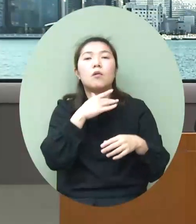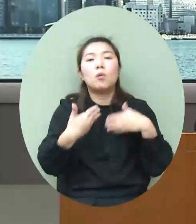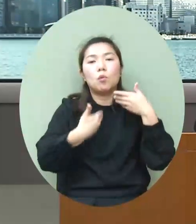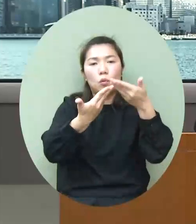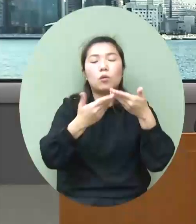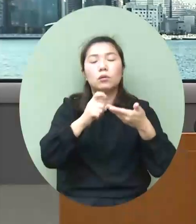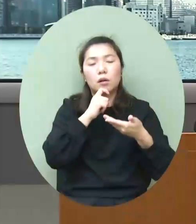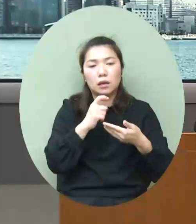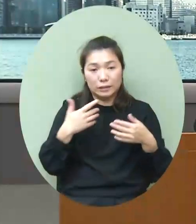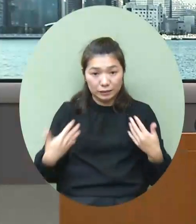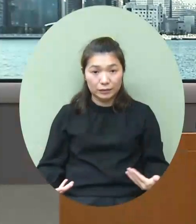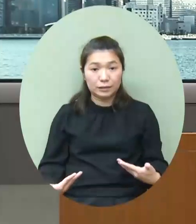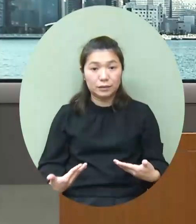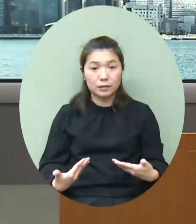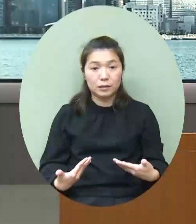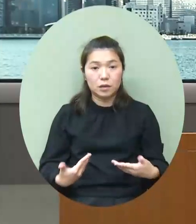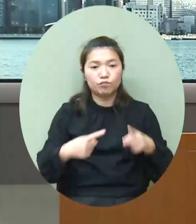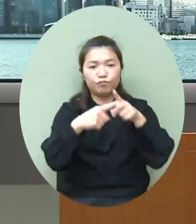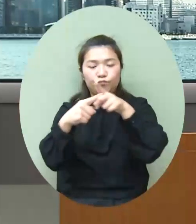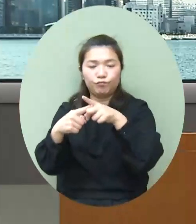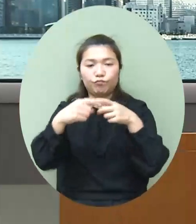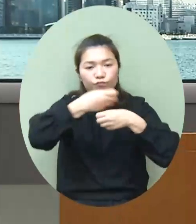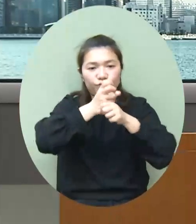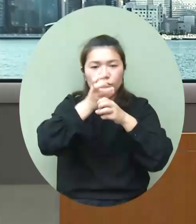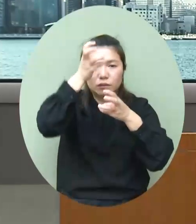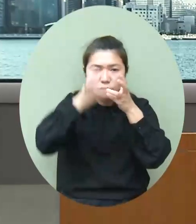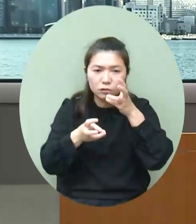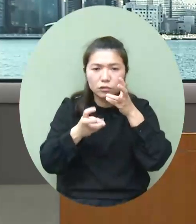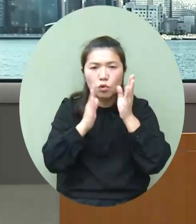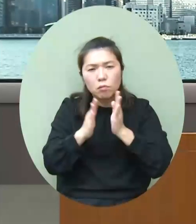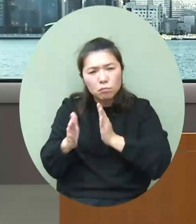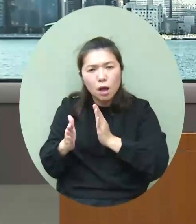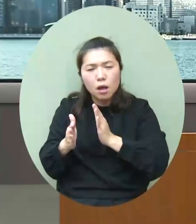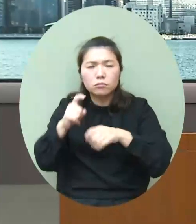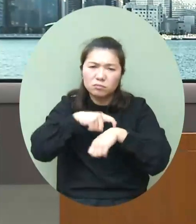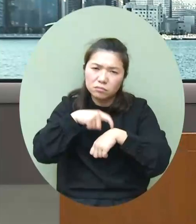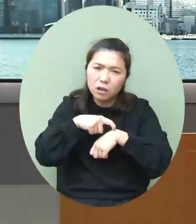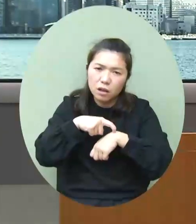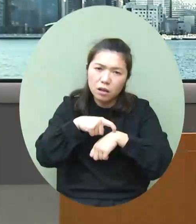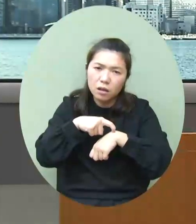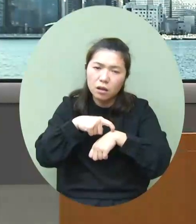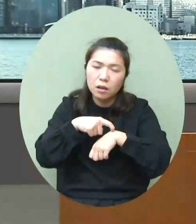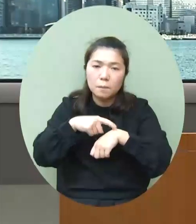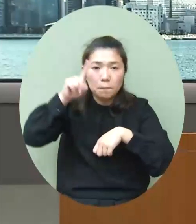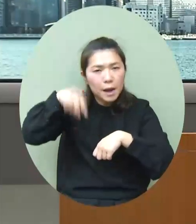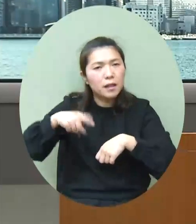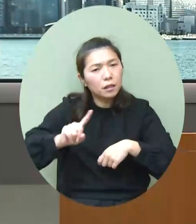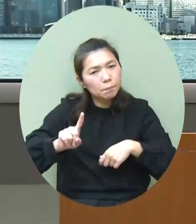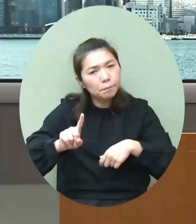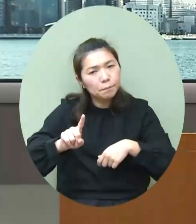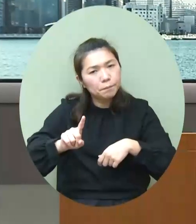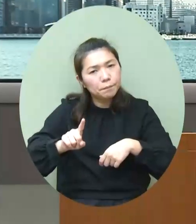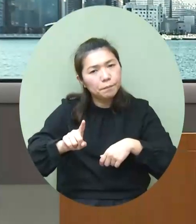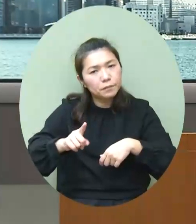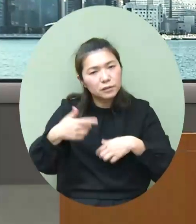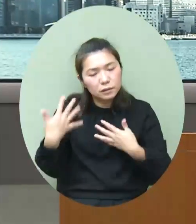其实有关的官员也已经交代，现在有关于全民检测的细节，包括执